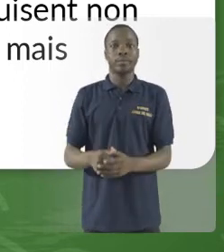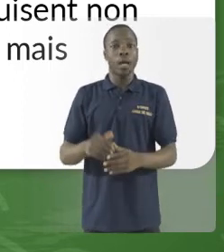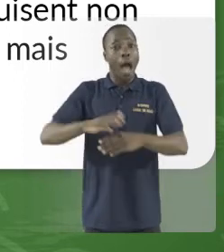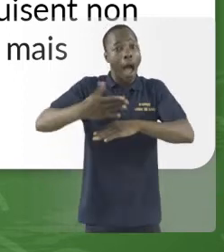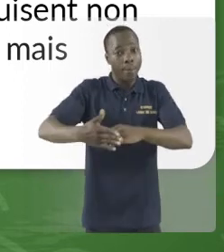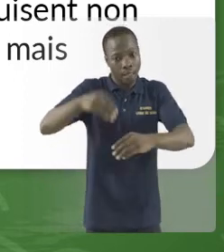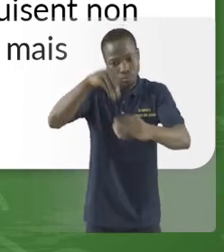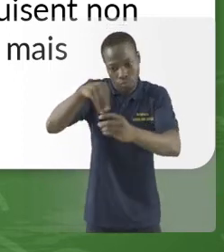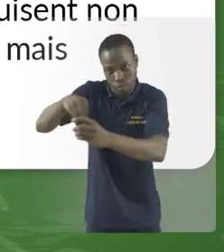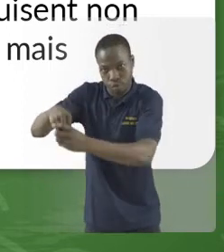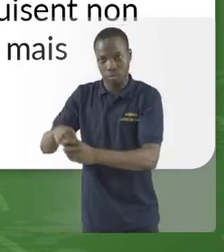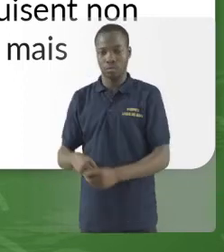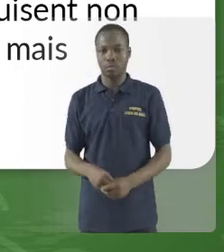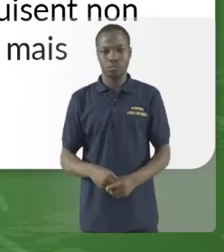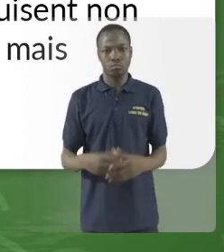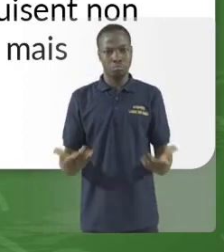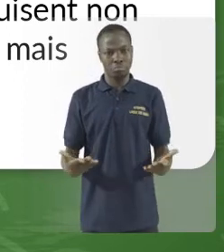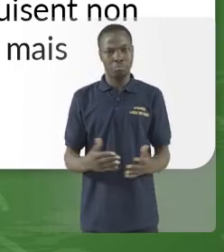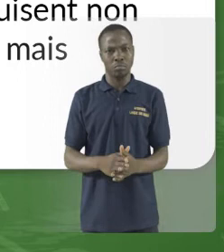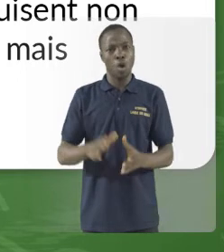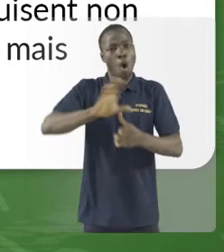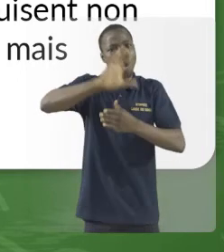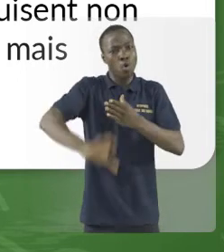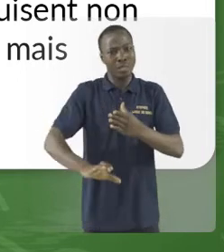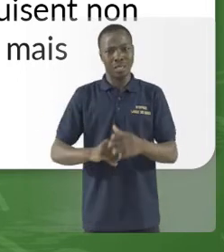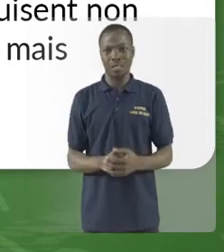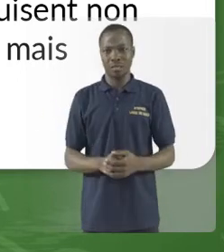à la disparition des arbres, des arbustes.